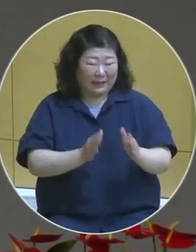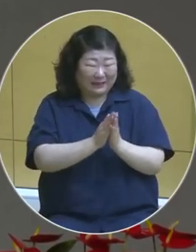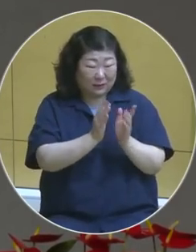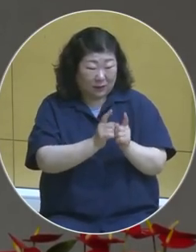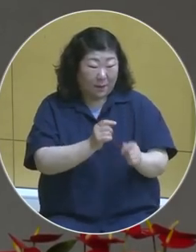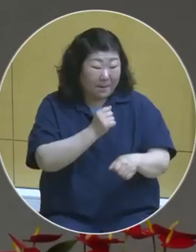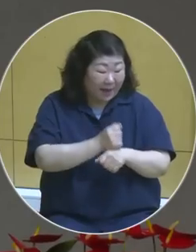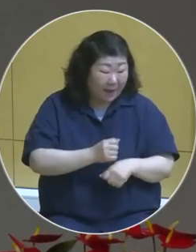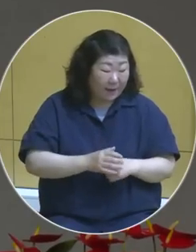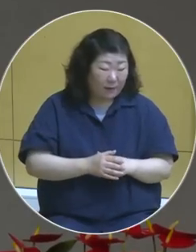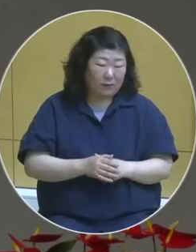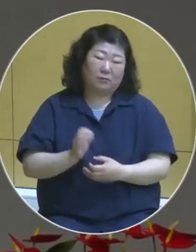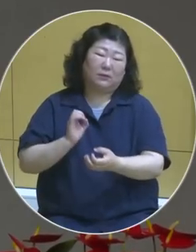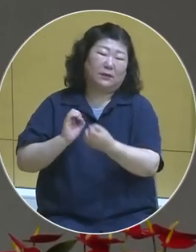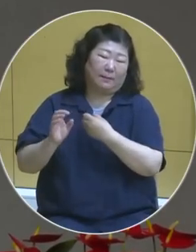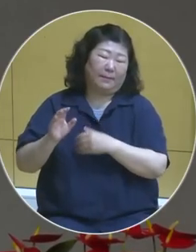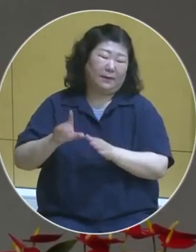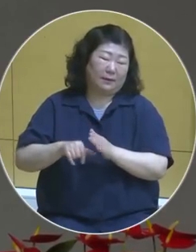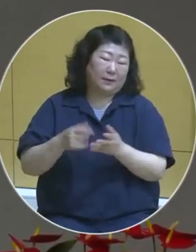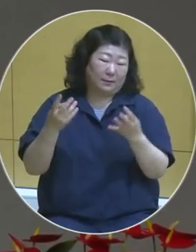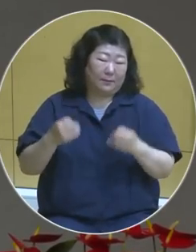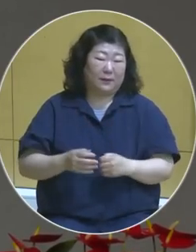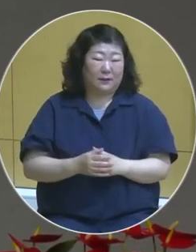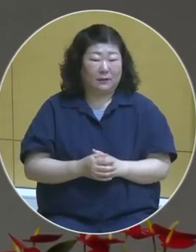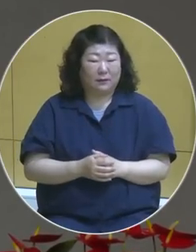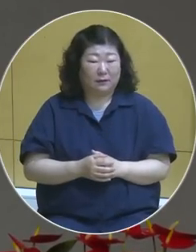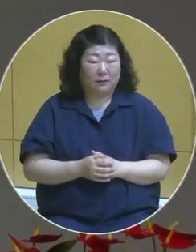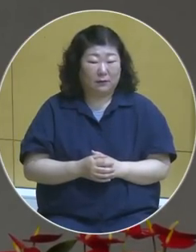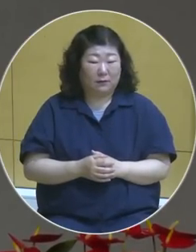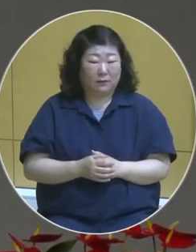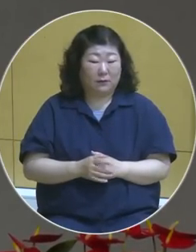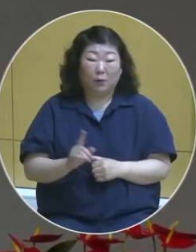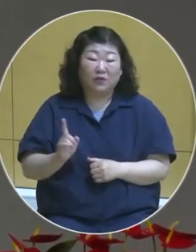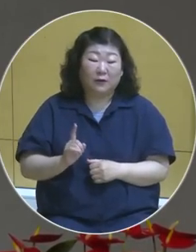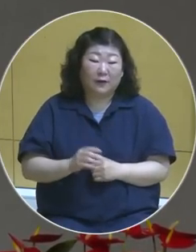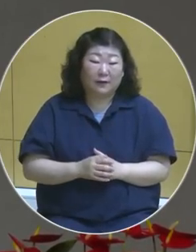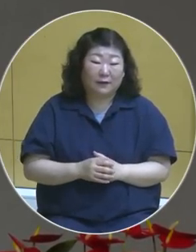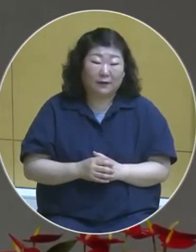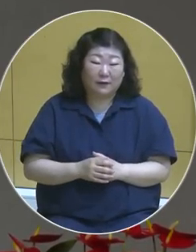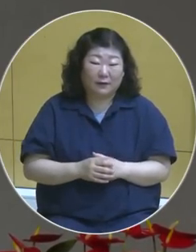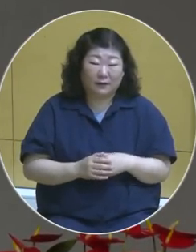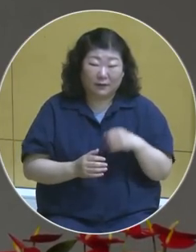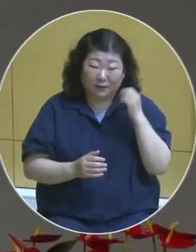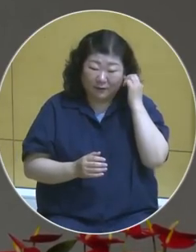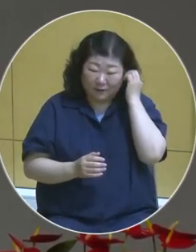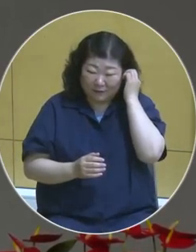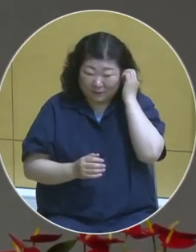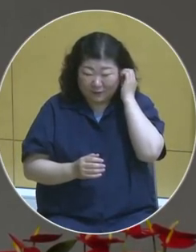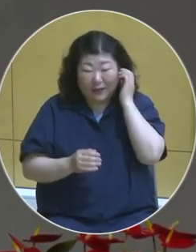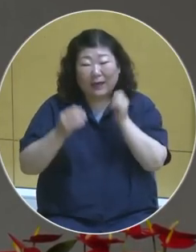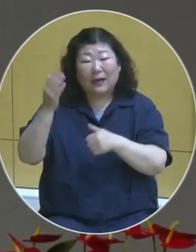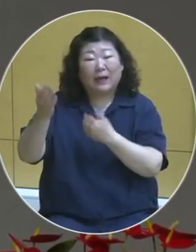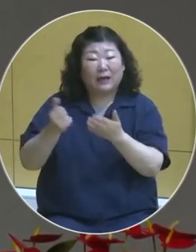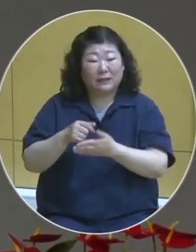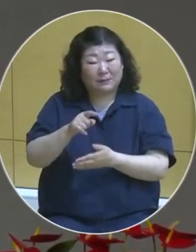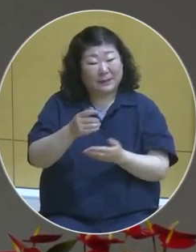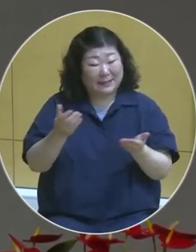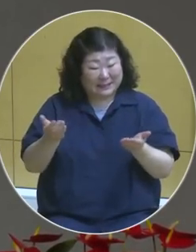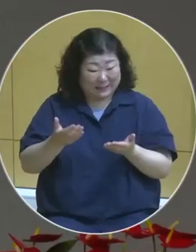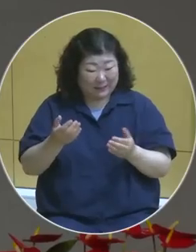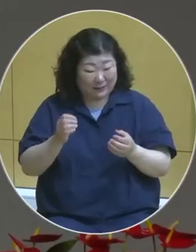하나님께서 그렇게 응답하실 때가 참 많아요. 그러니까 어떻게 해야 될까요? 하나님께서 이 일을 응답하실